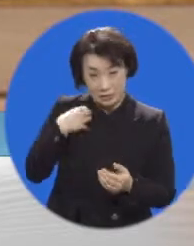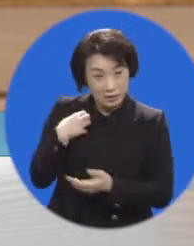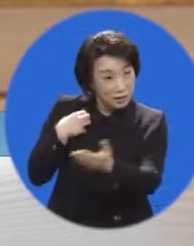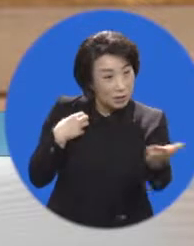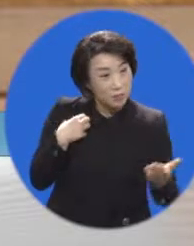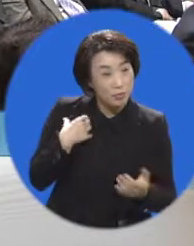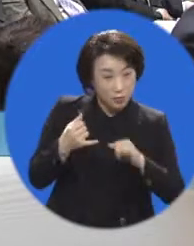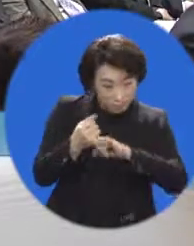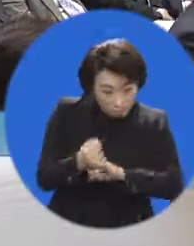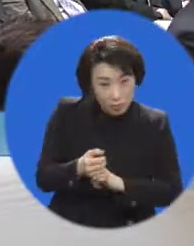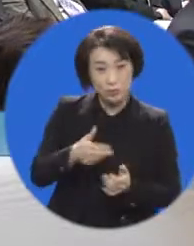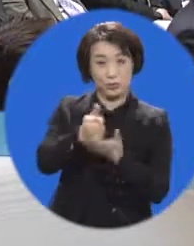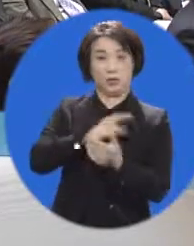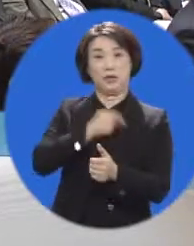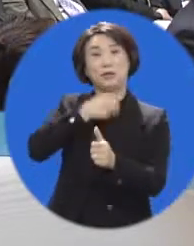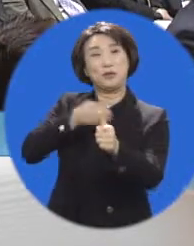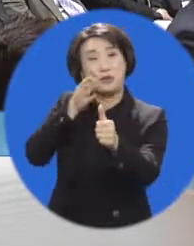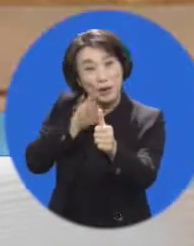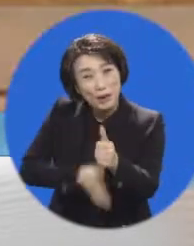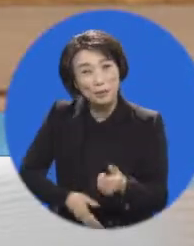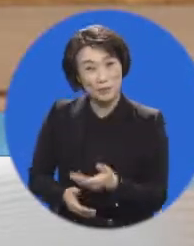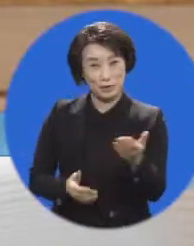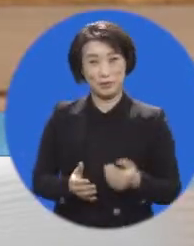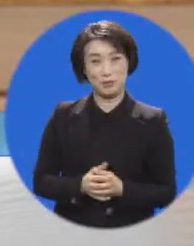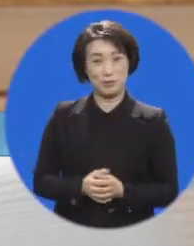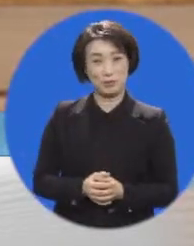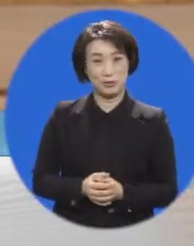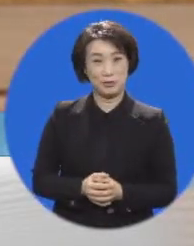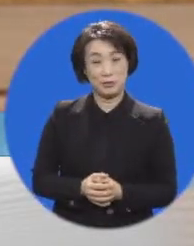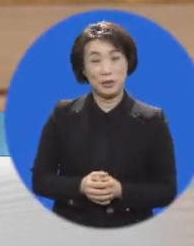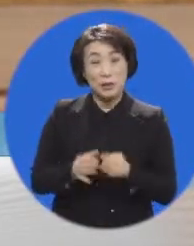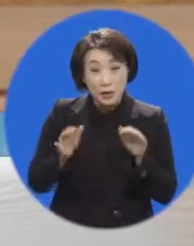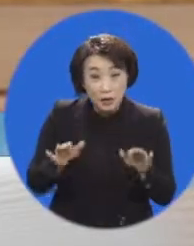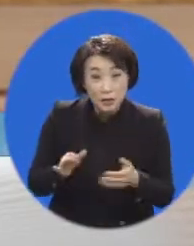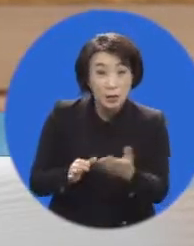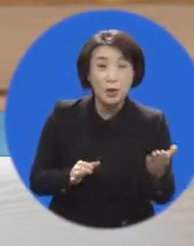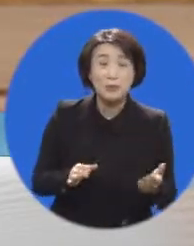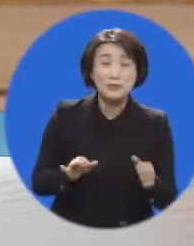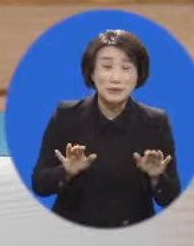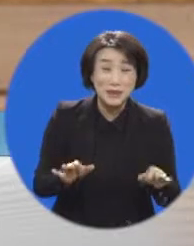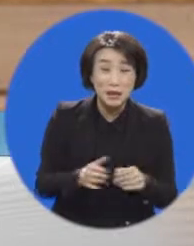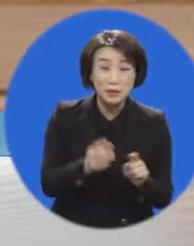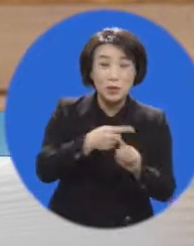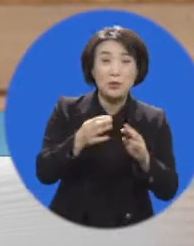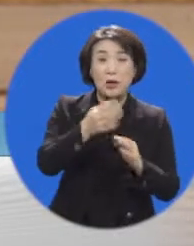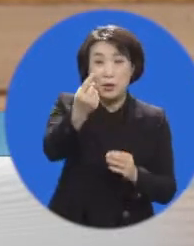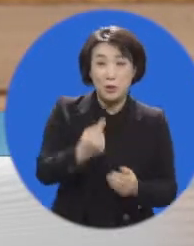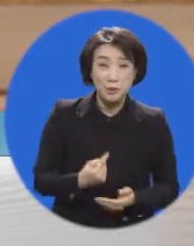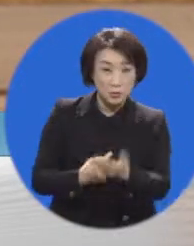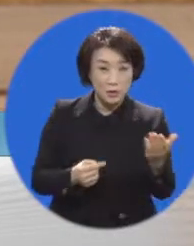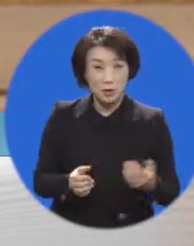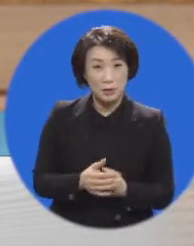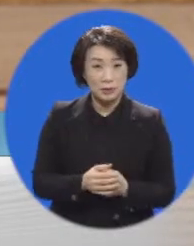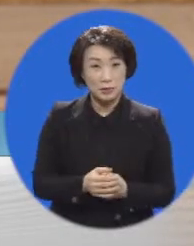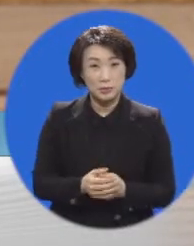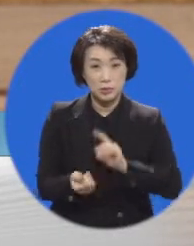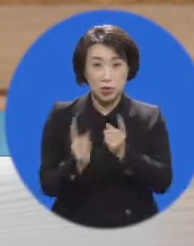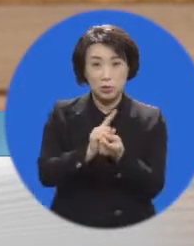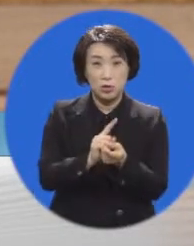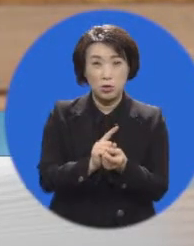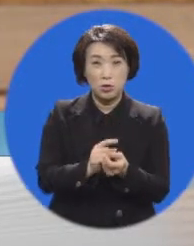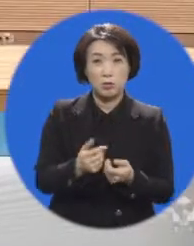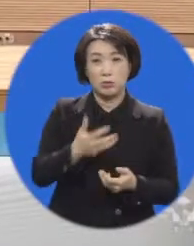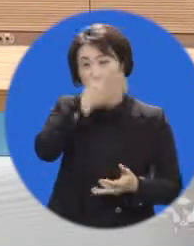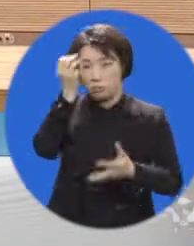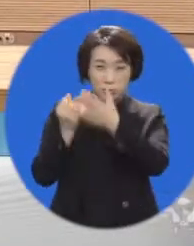주님의 이름으로 축원합니다. 근데 왜 우리는 교회 와서 서로 남이